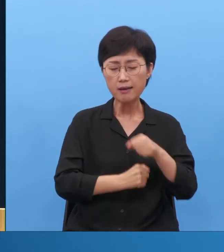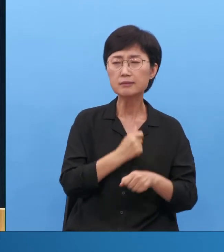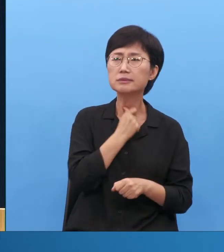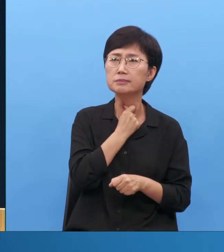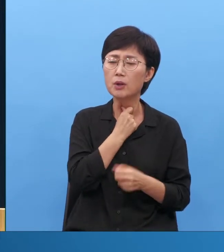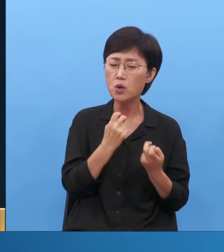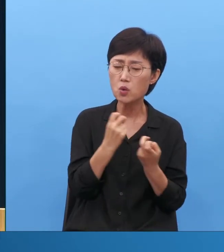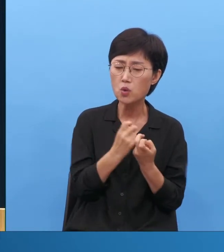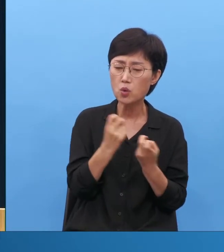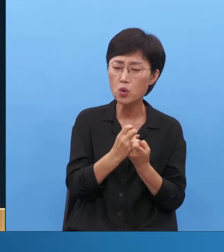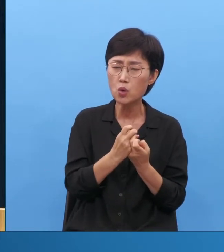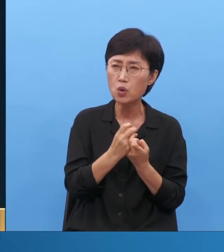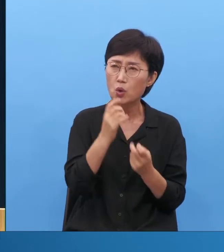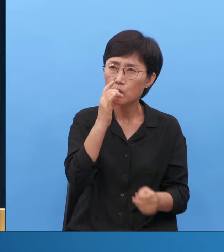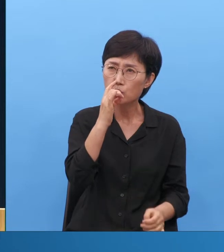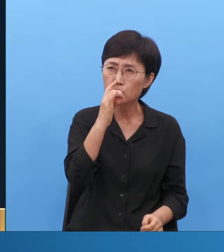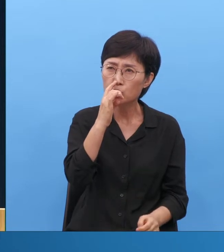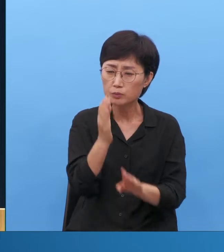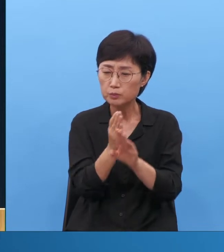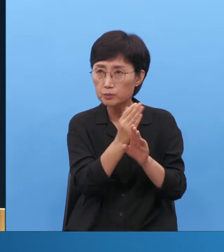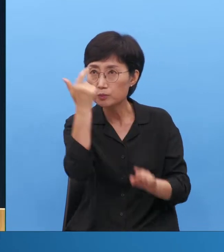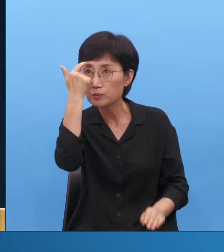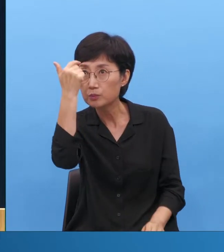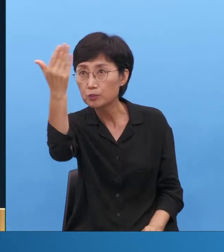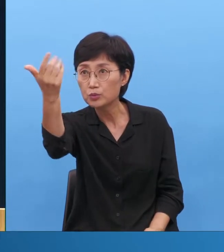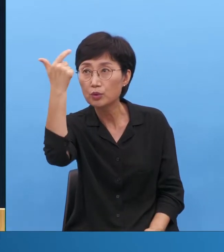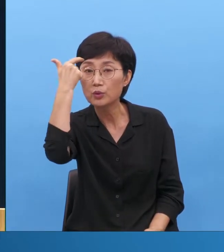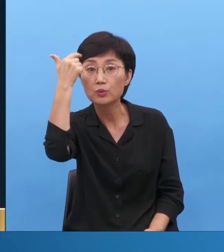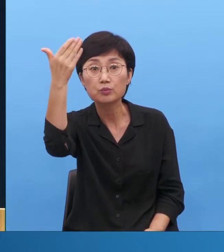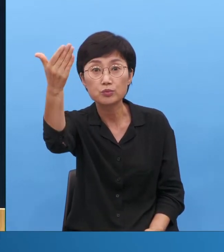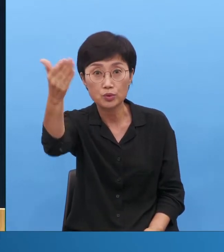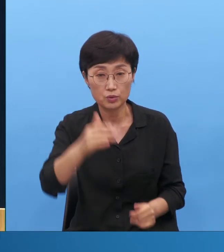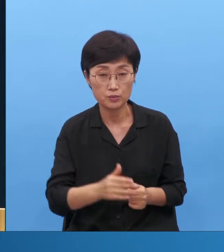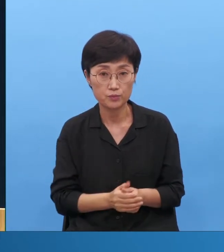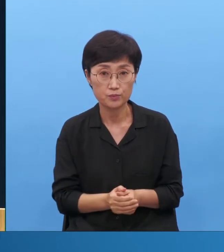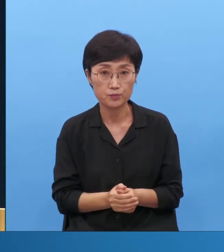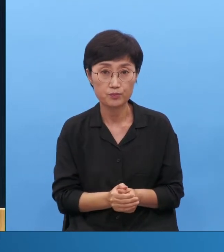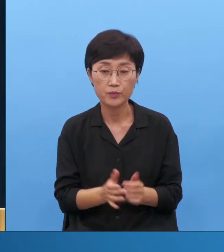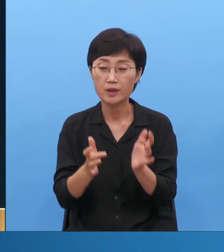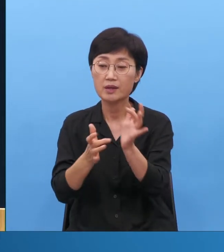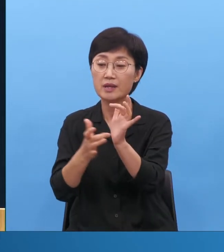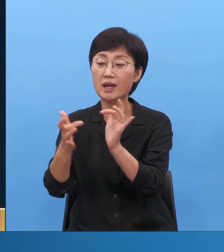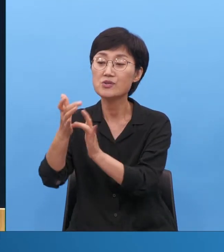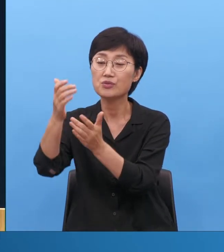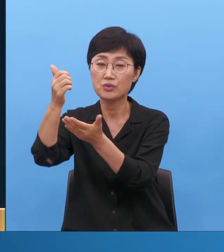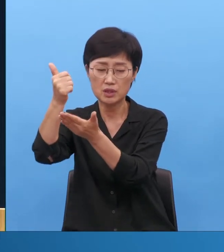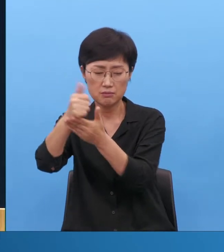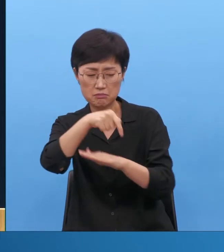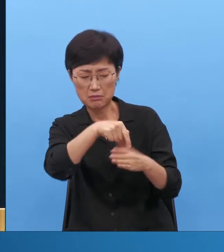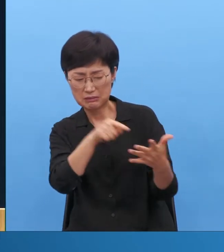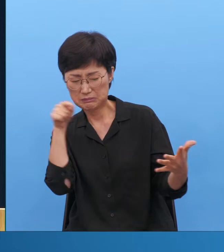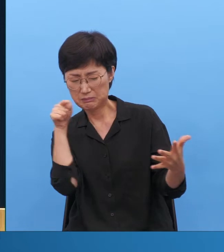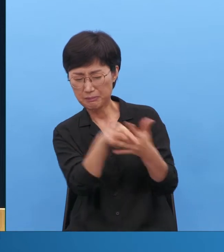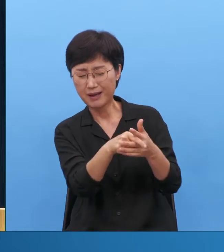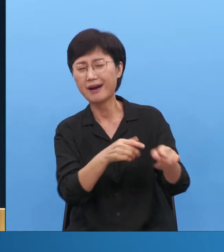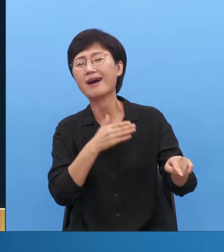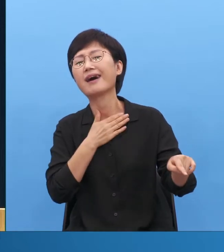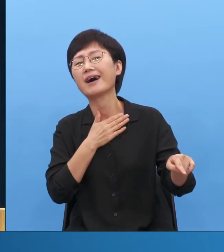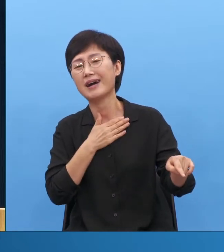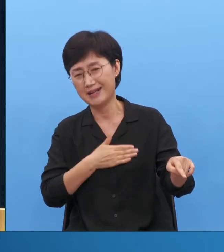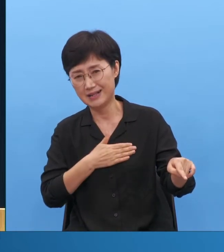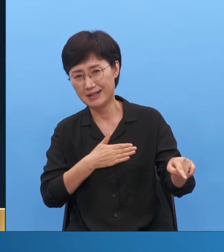이 질문을 한 겁니다. This is the question he was asking. 그래서 예수님은 완전히 다른 대답을 하신 거예요. But Jesus responds